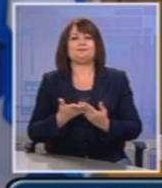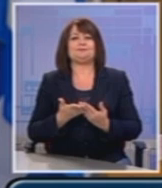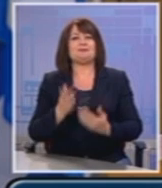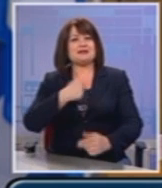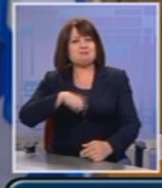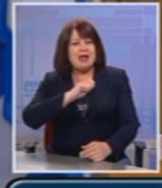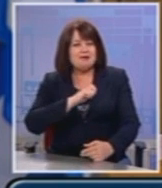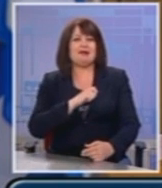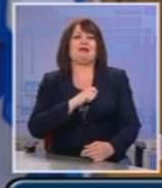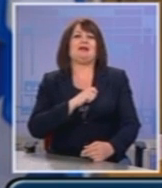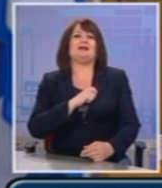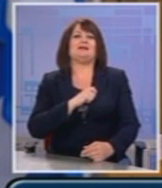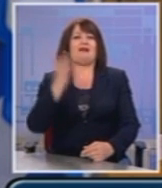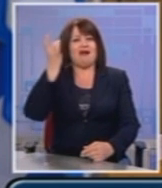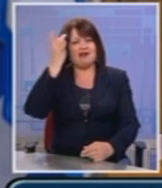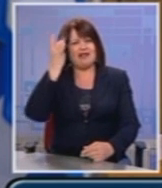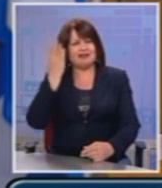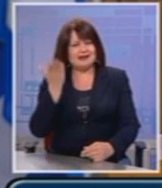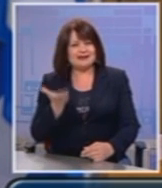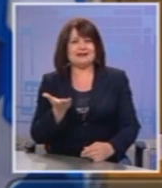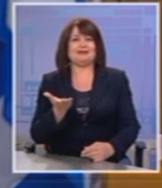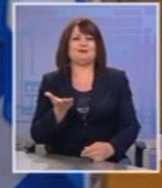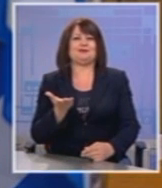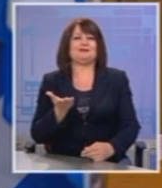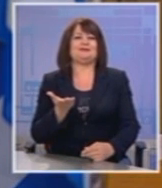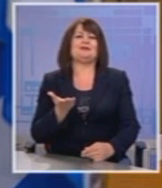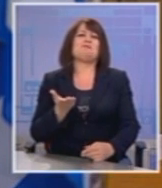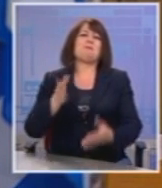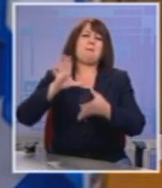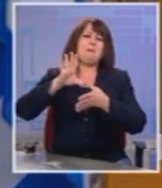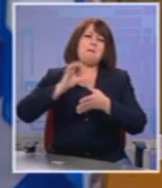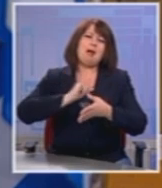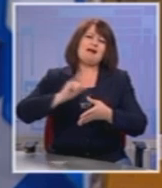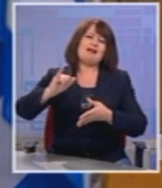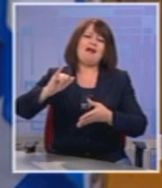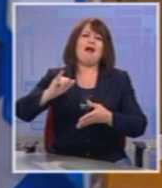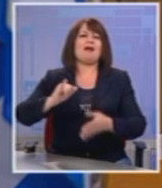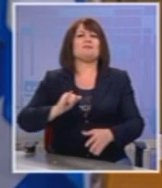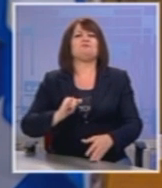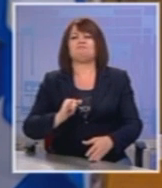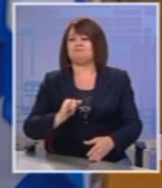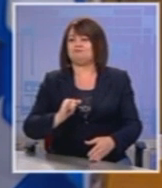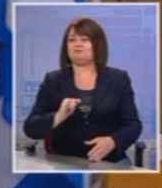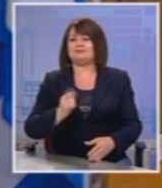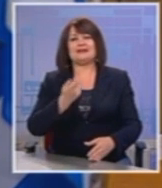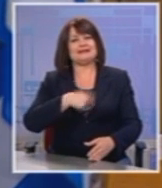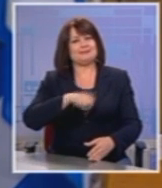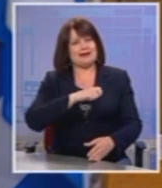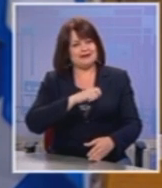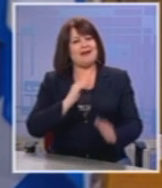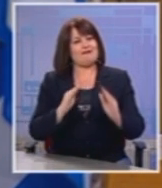ισπανία και από την αργεντινή και από τον ισημερινό φροντίσαμε να έχουμε και στα